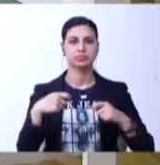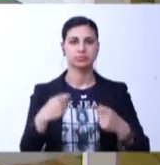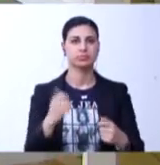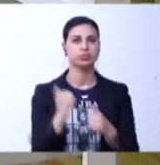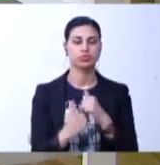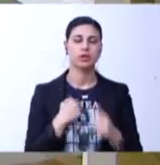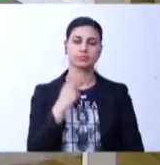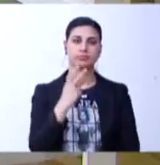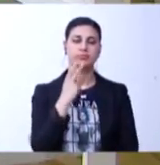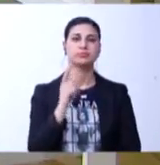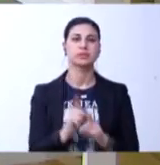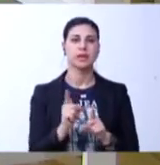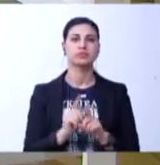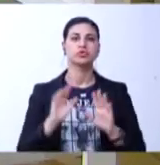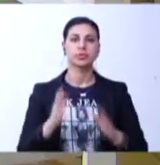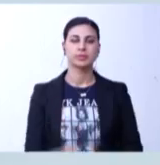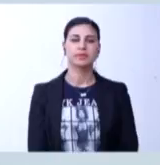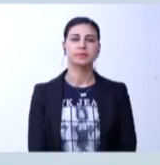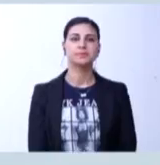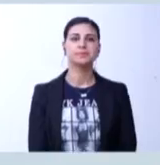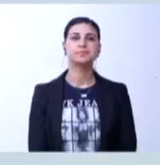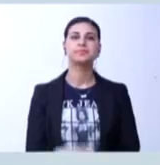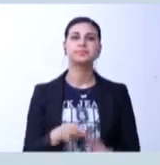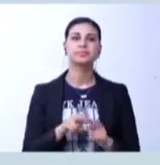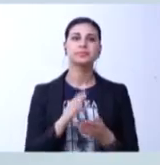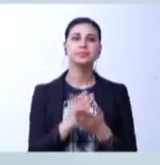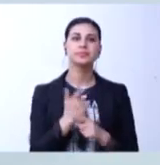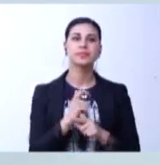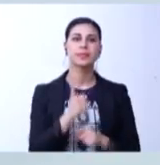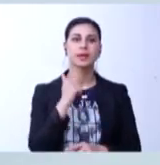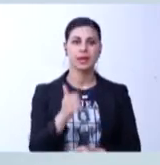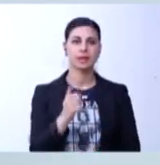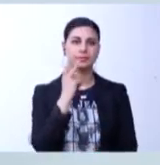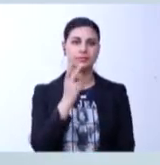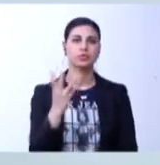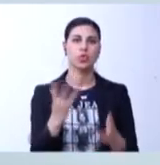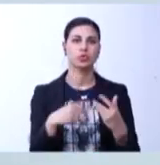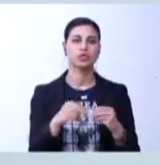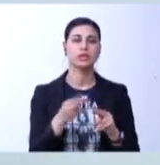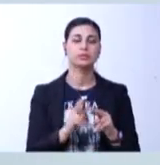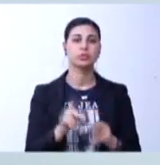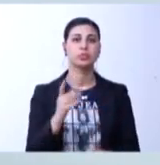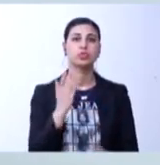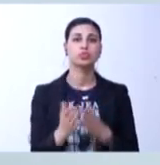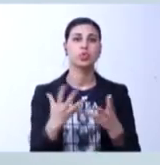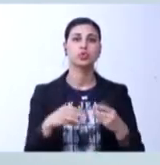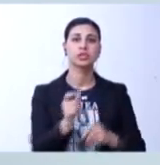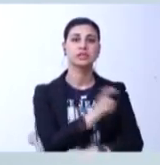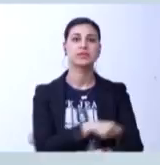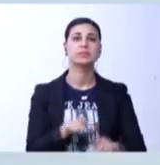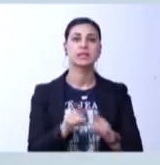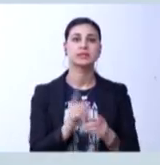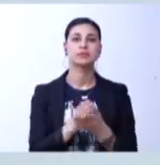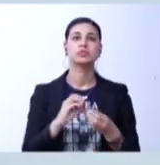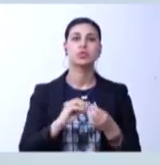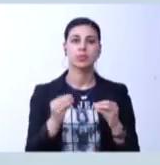ხვდებით. ანუ ეს არის ძალიან კარგი მინიშნება ოჯახისთვის, იმიტომ რომ თუ ოჯახის წევრებს აქვთ ასეთი პრობლემები,